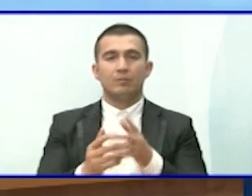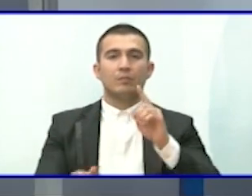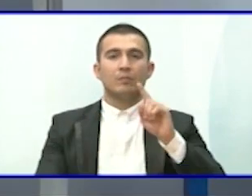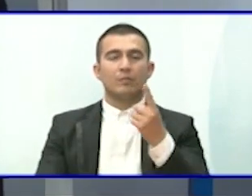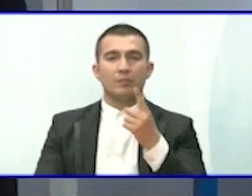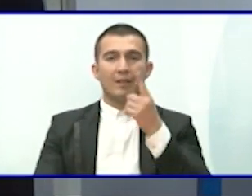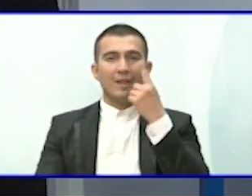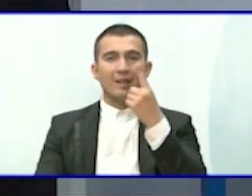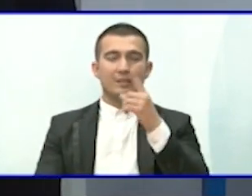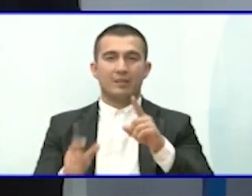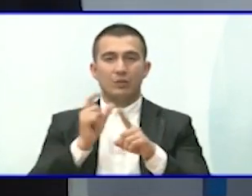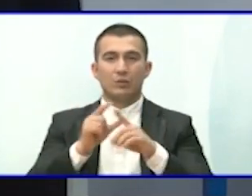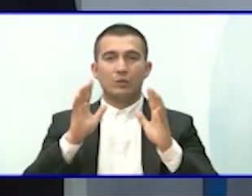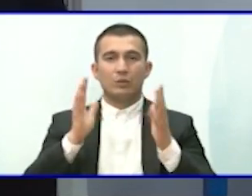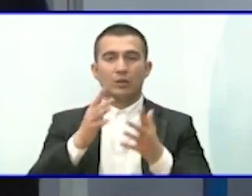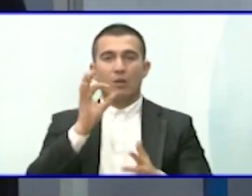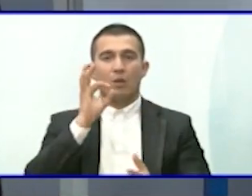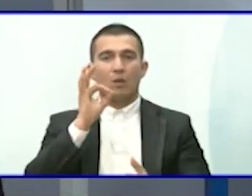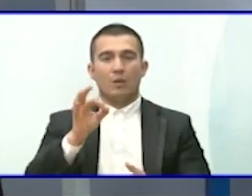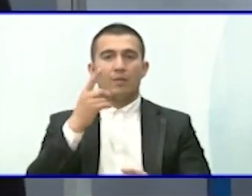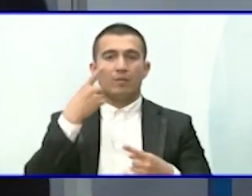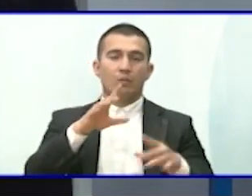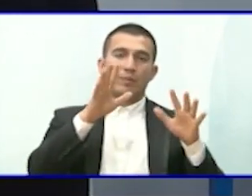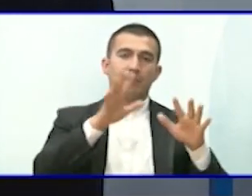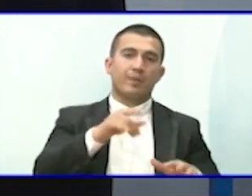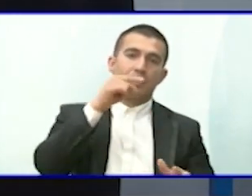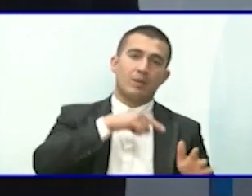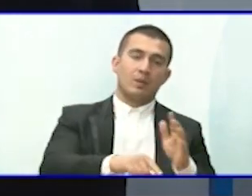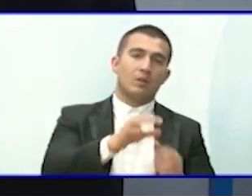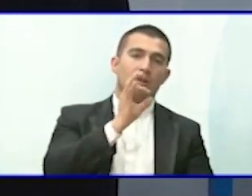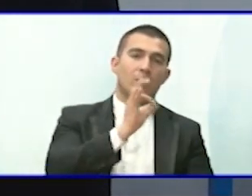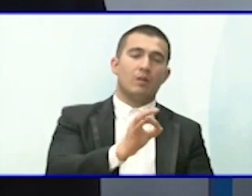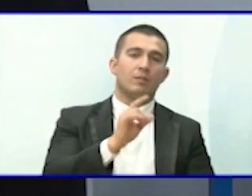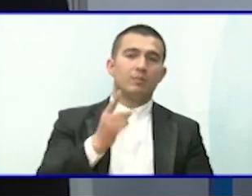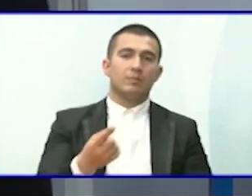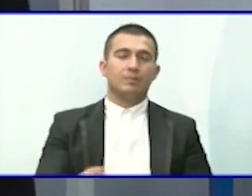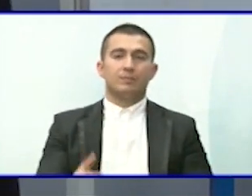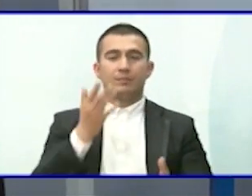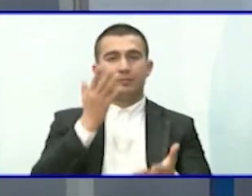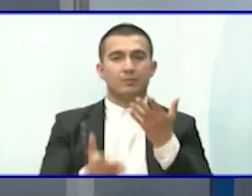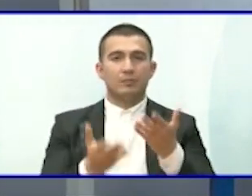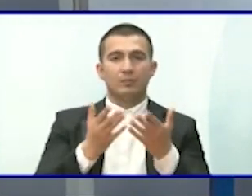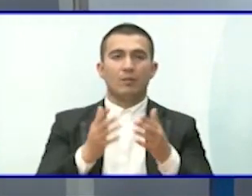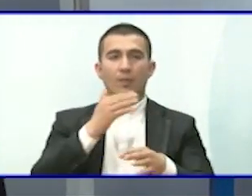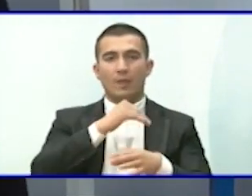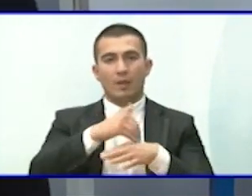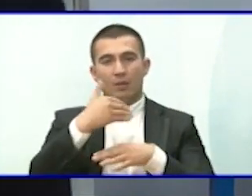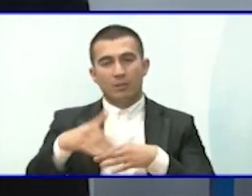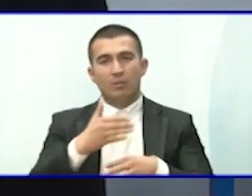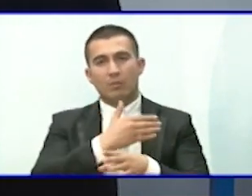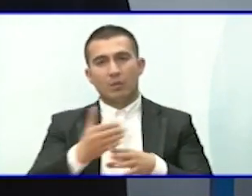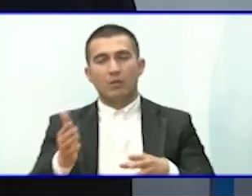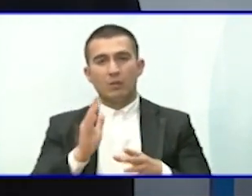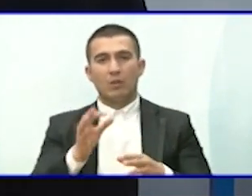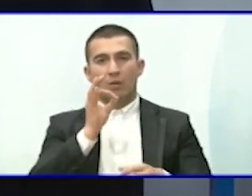в одном случае ох в другом случае об если после предлога